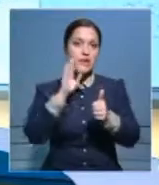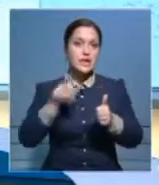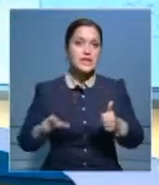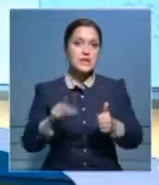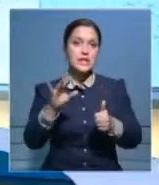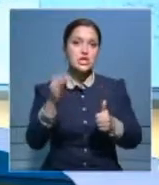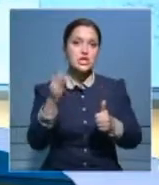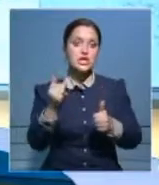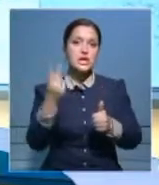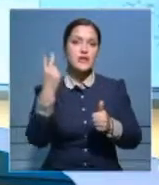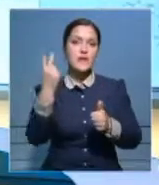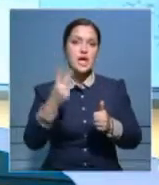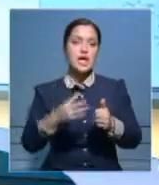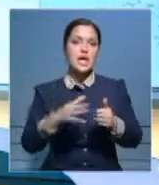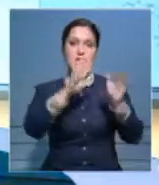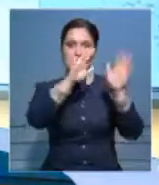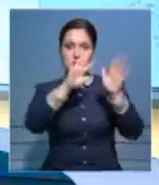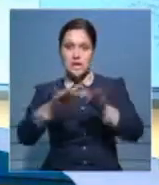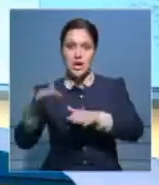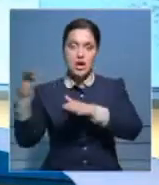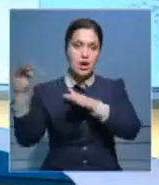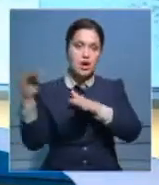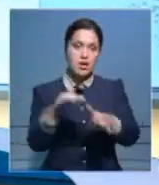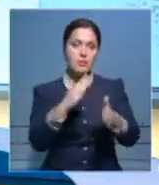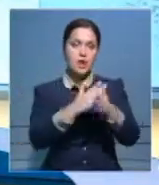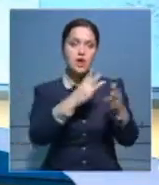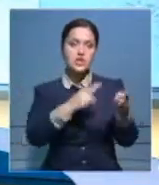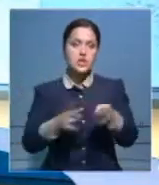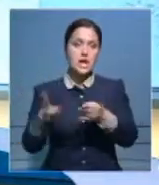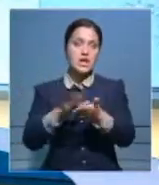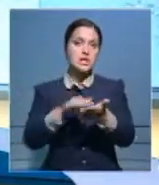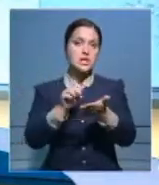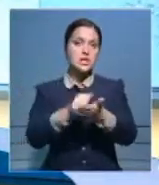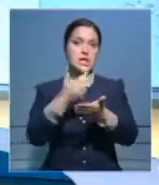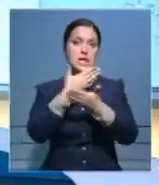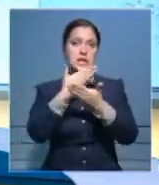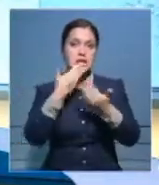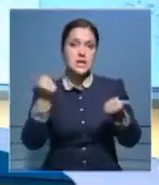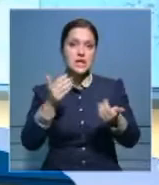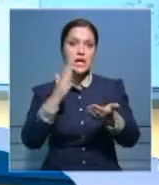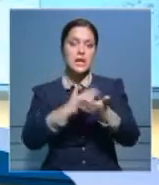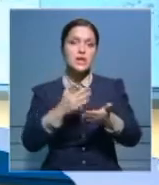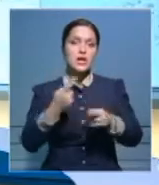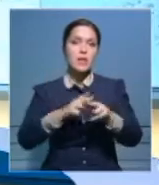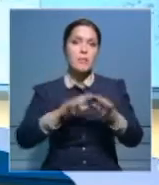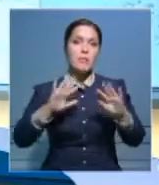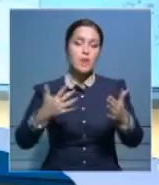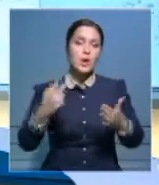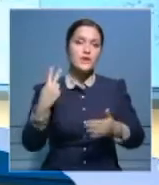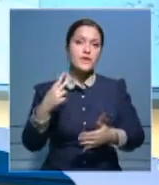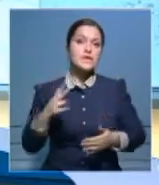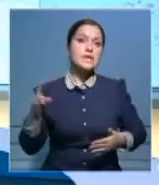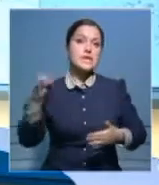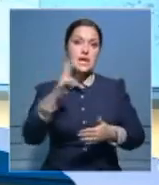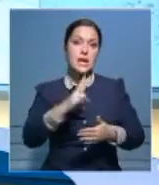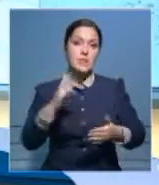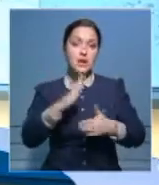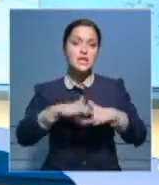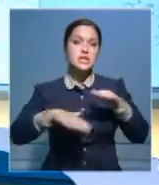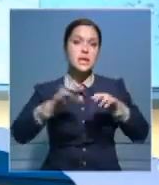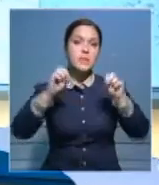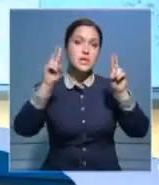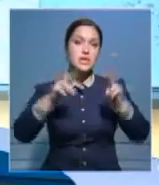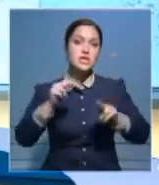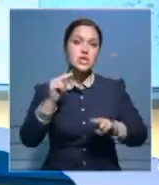две снежные лавины. Жертвы и разрушений нет. Снежная масса не дошла до дороги, сообщает КАЗ «Селезащита». Это произошло 20